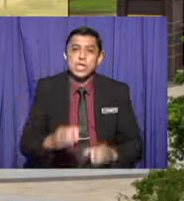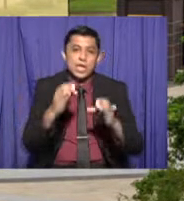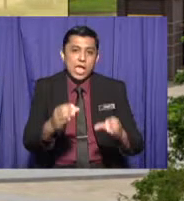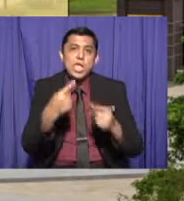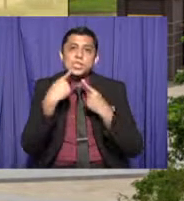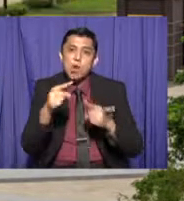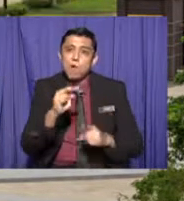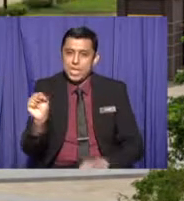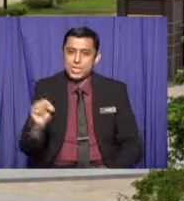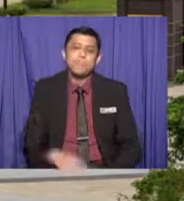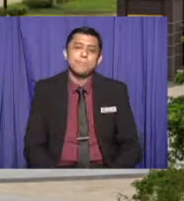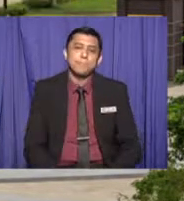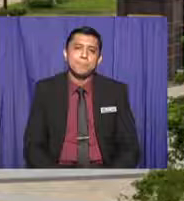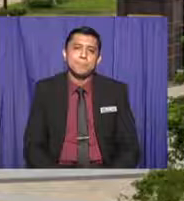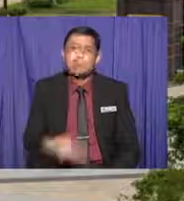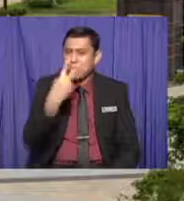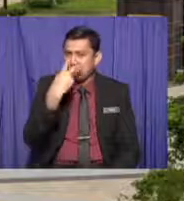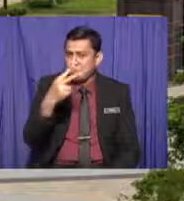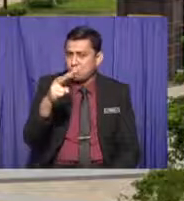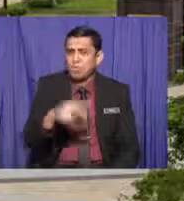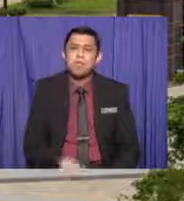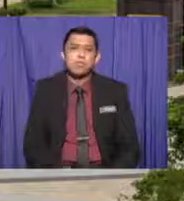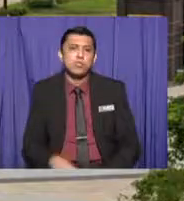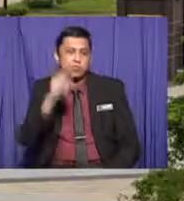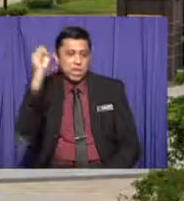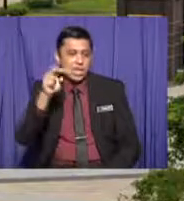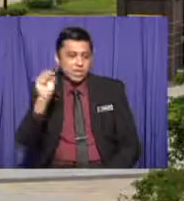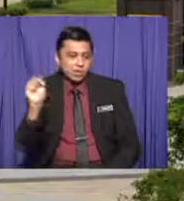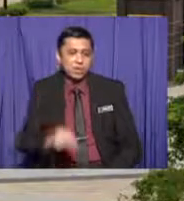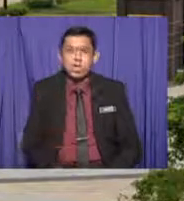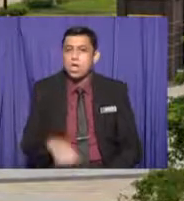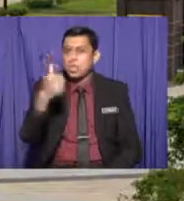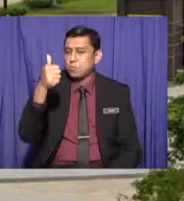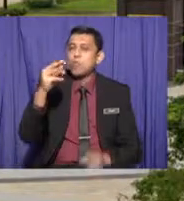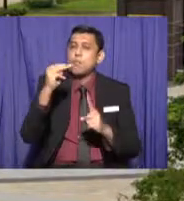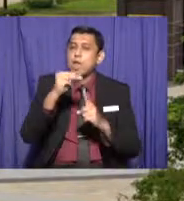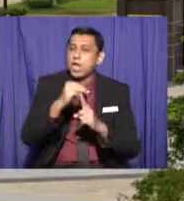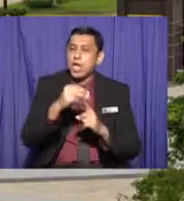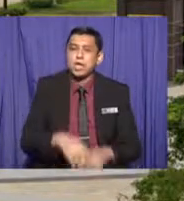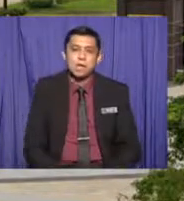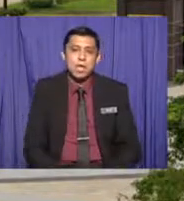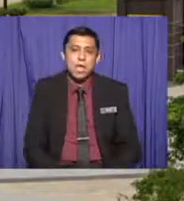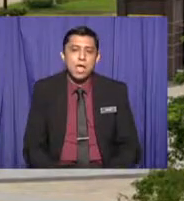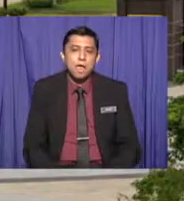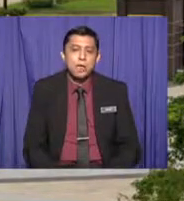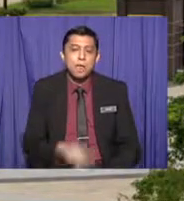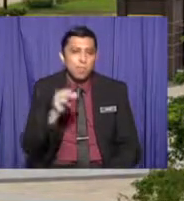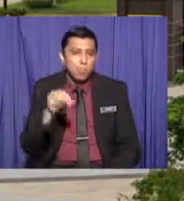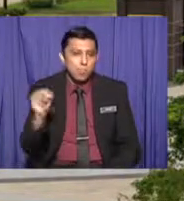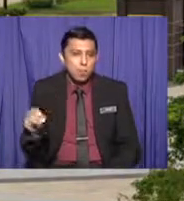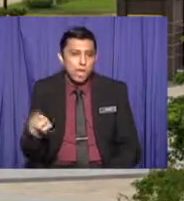jawapan. Memandangkan soalan ini membawa 10 markah, maka